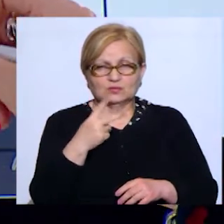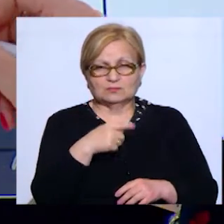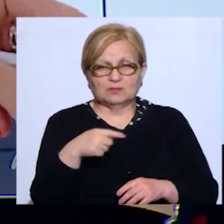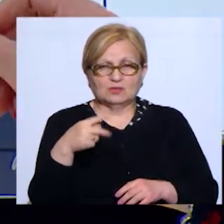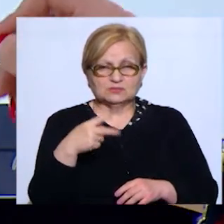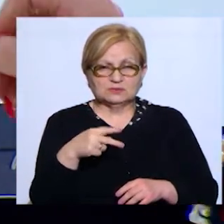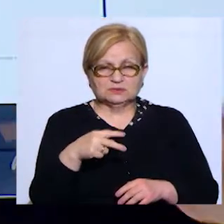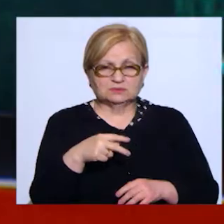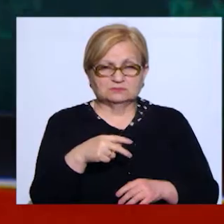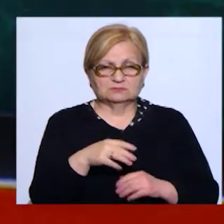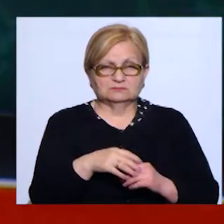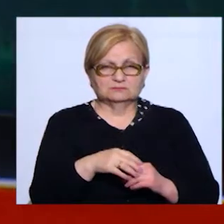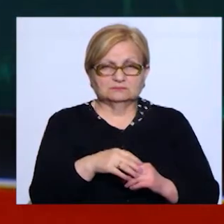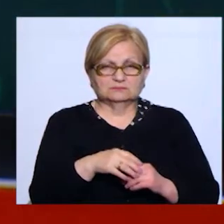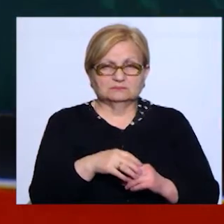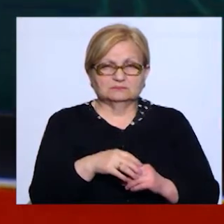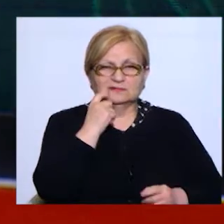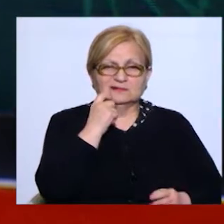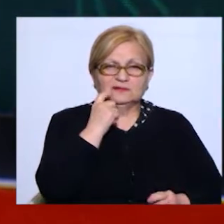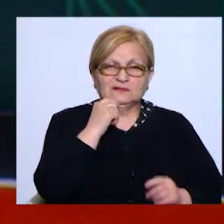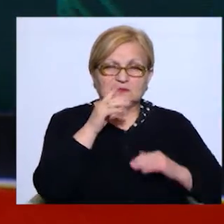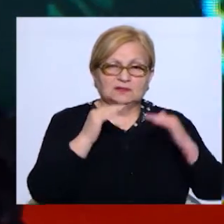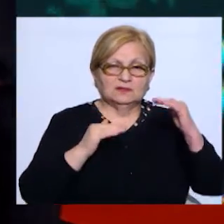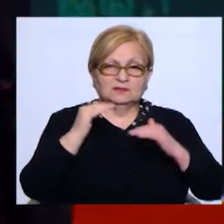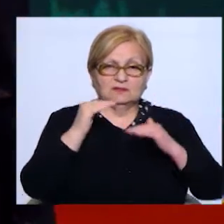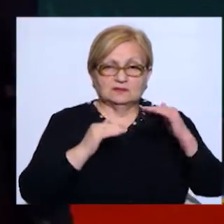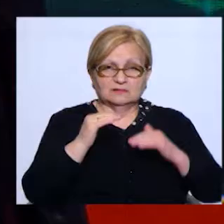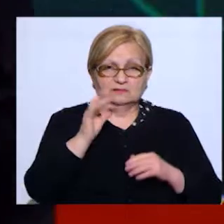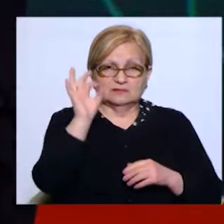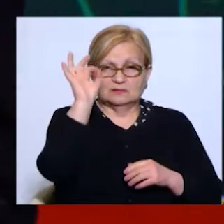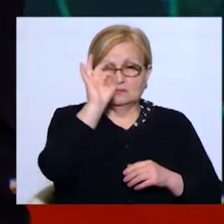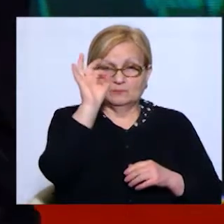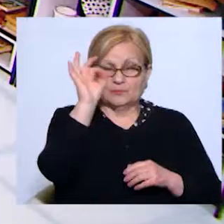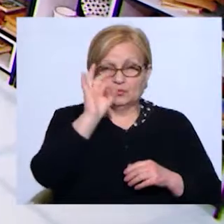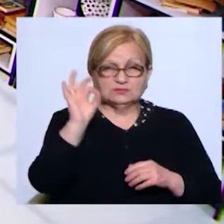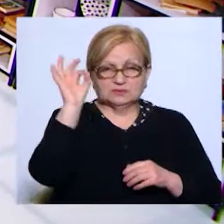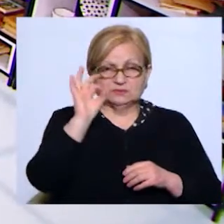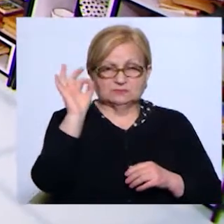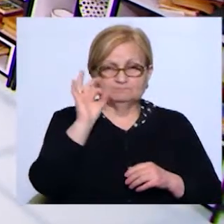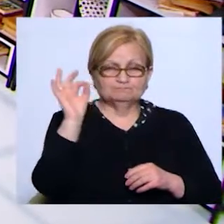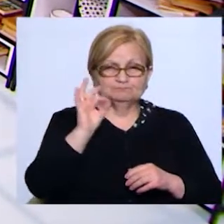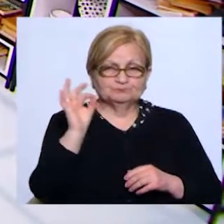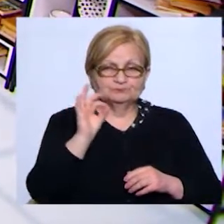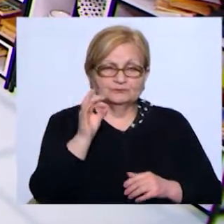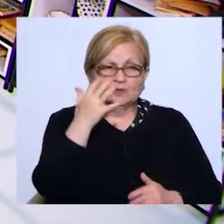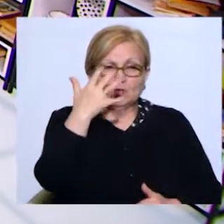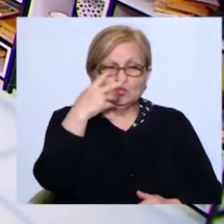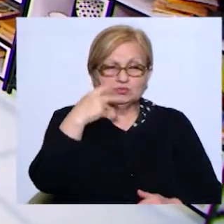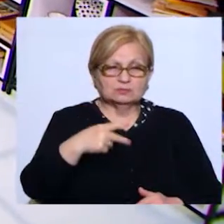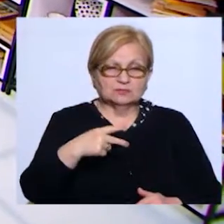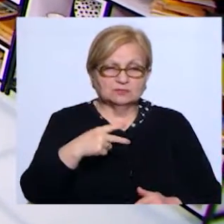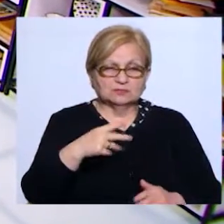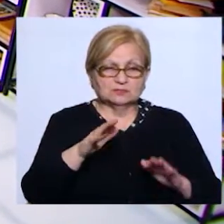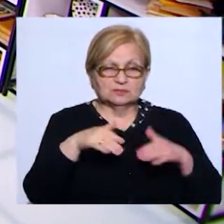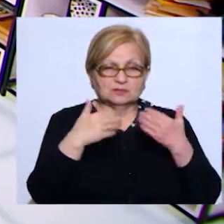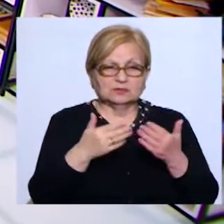მეოცედი. მოდით ეს ფარდობითი სიხშირე შევსაბამოთ პროცენტები. კარგი, თქვენ უკვე იცით, რომ 5 მეოცედი რო